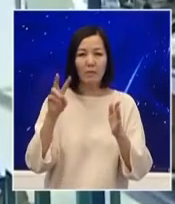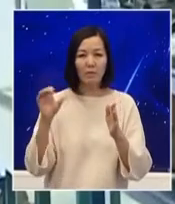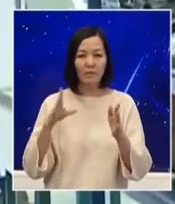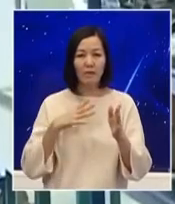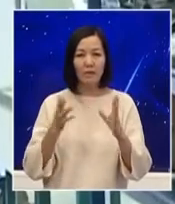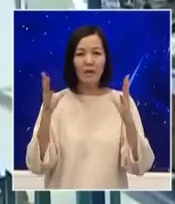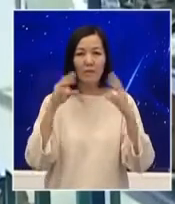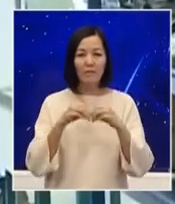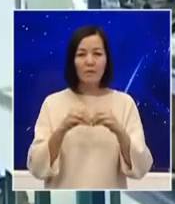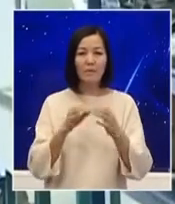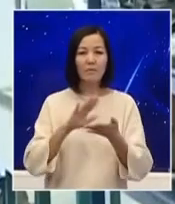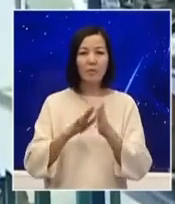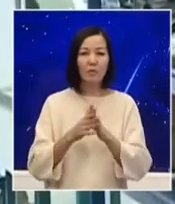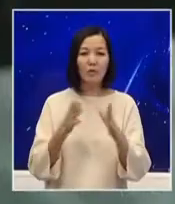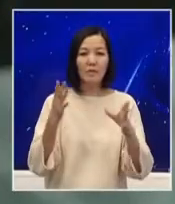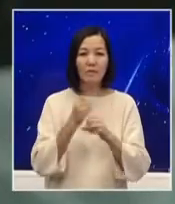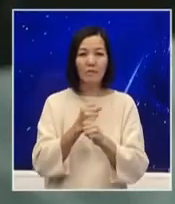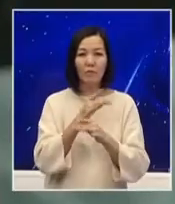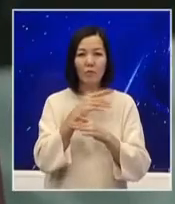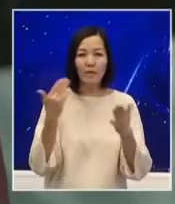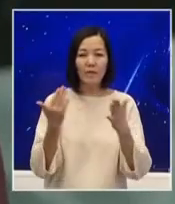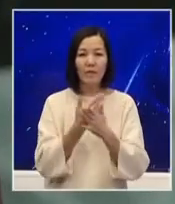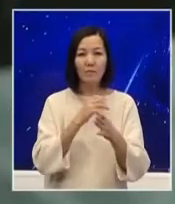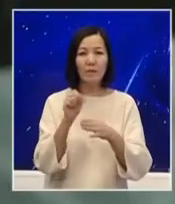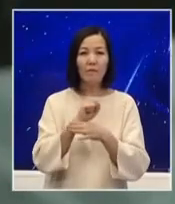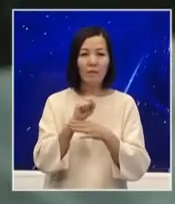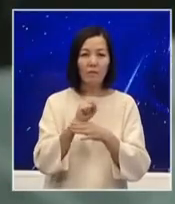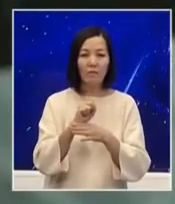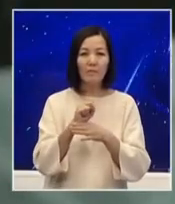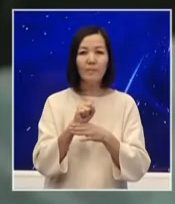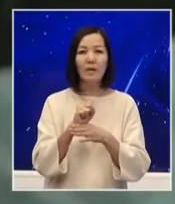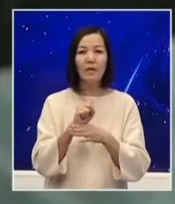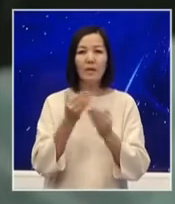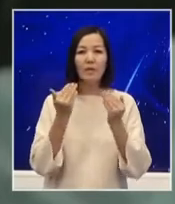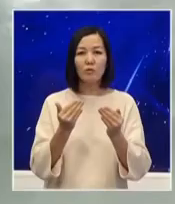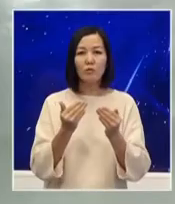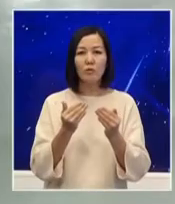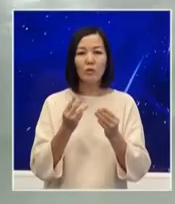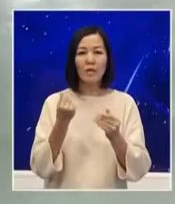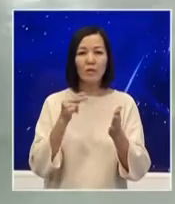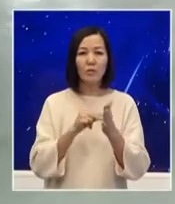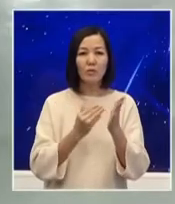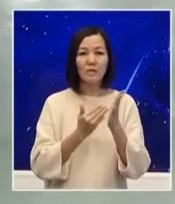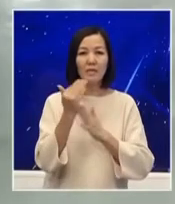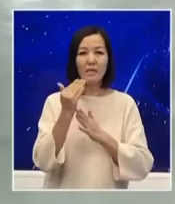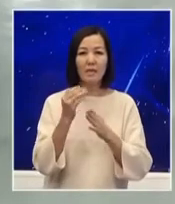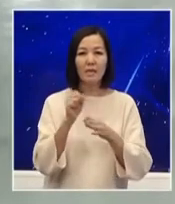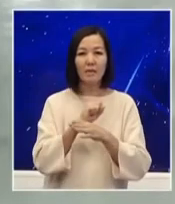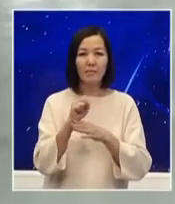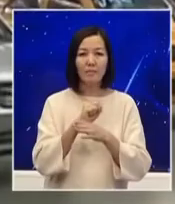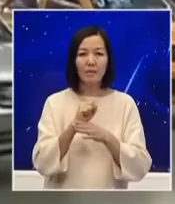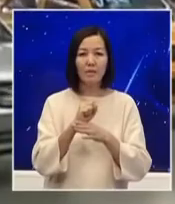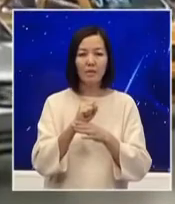миллионов тенге. Вместе с тем, ситуация с дефицитом нового транспорта неминуемо приводит к тому, что растут цены и на машины с